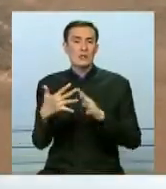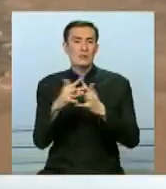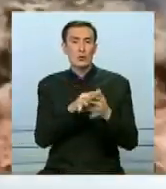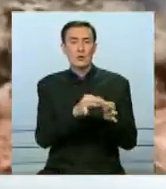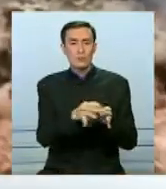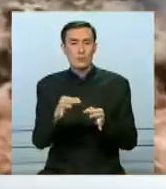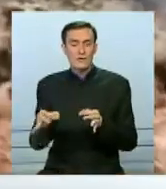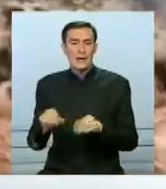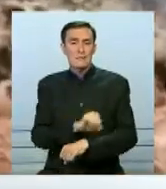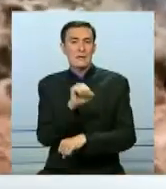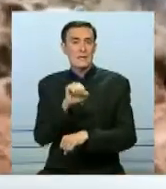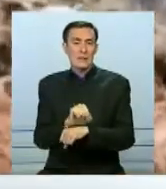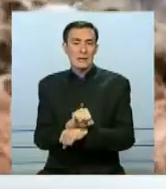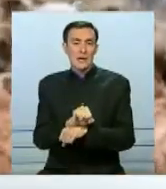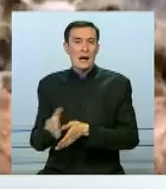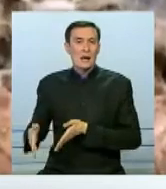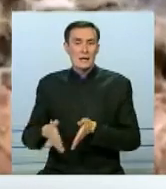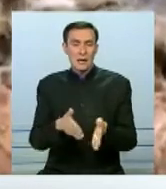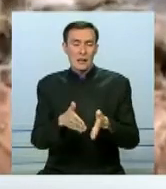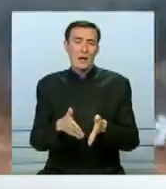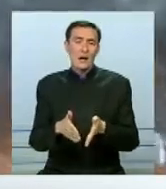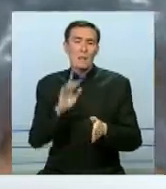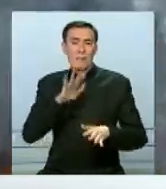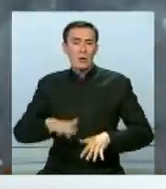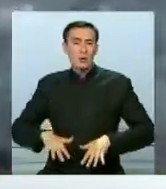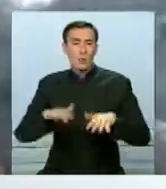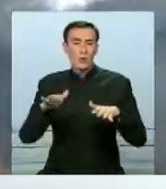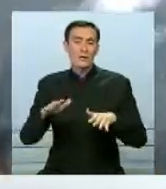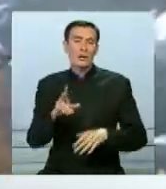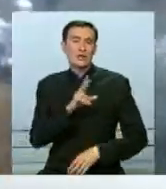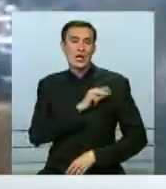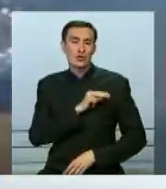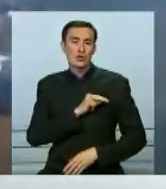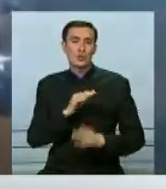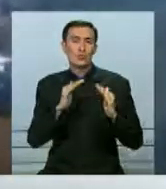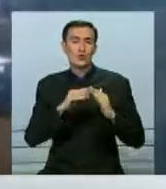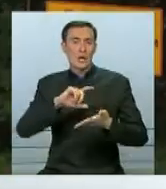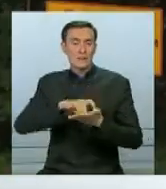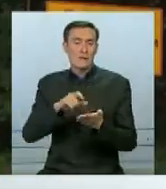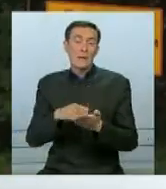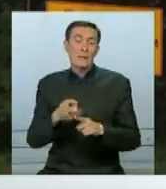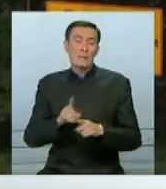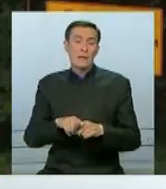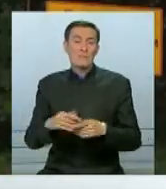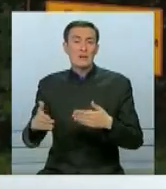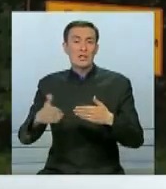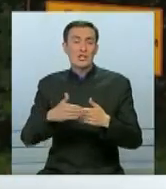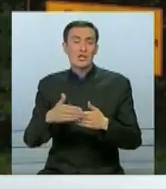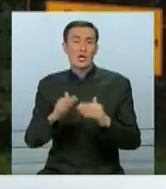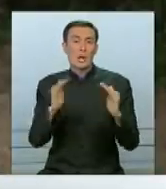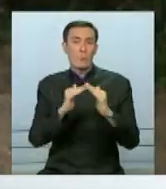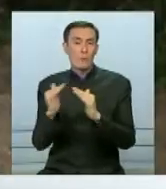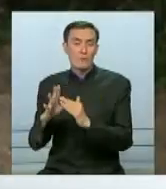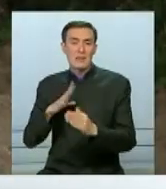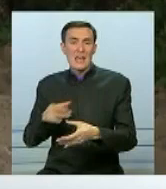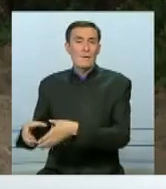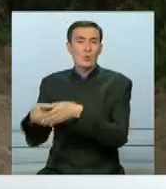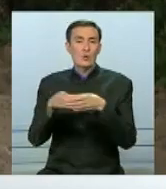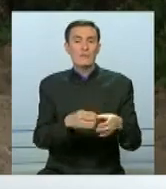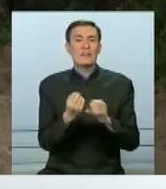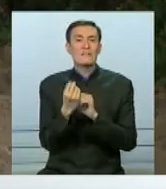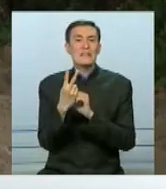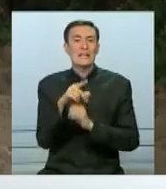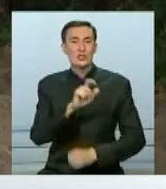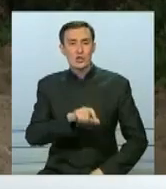пунктов. Перекрыт ирригационный канал, потоплено несколько дачных участков. В целях безопасности из ближайших дачных домов эвакуировано 12